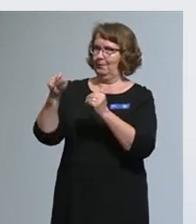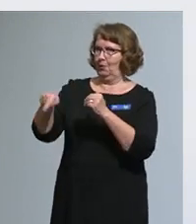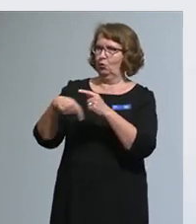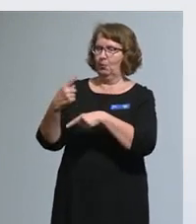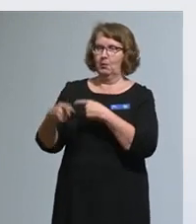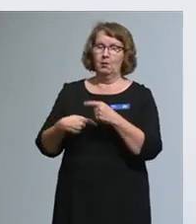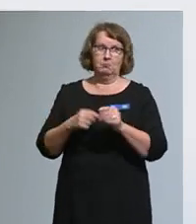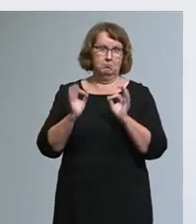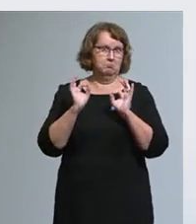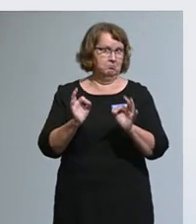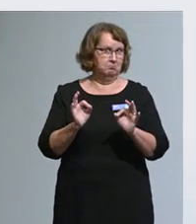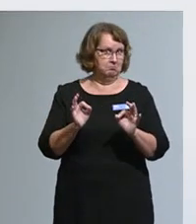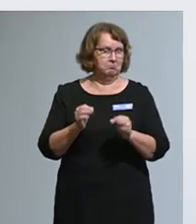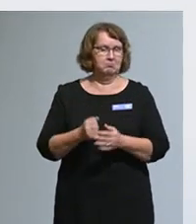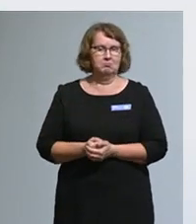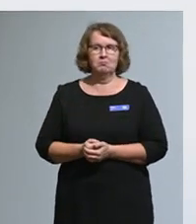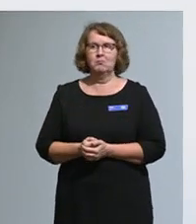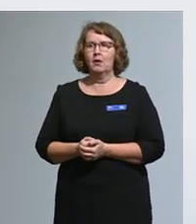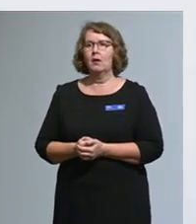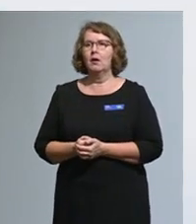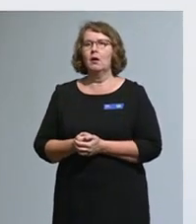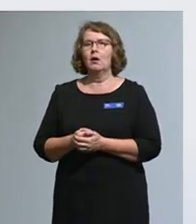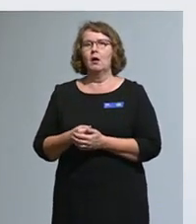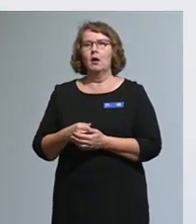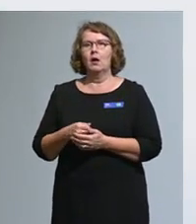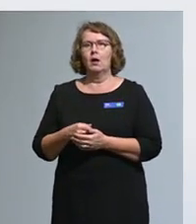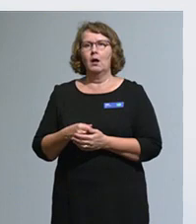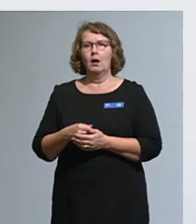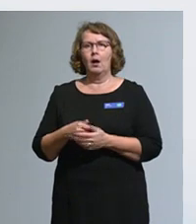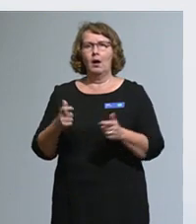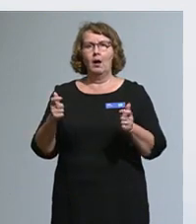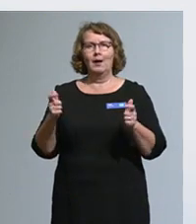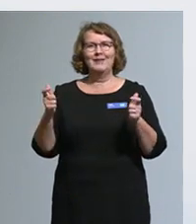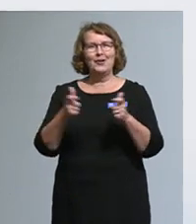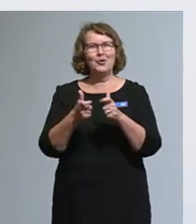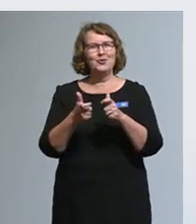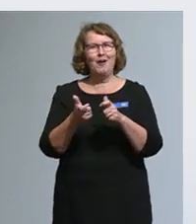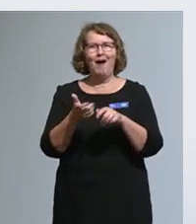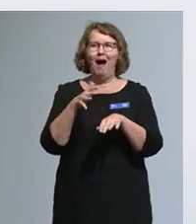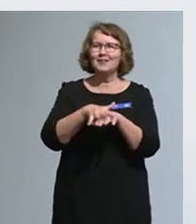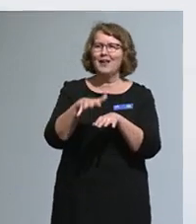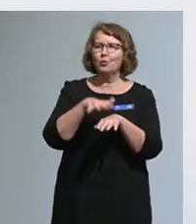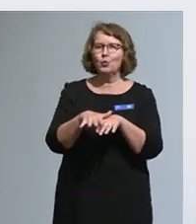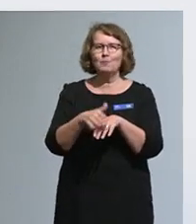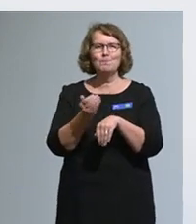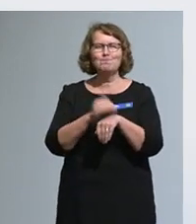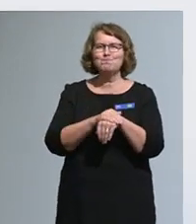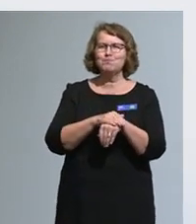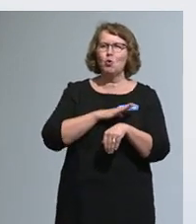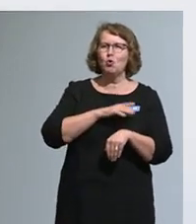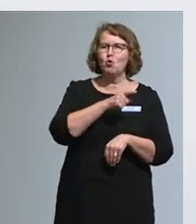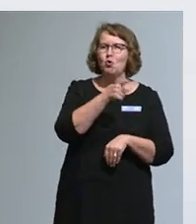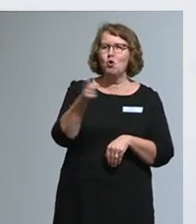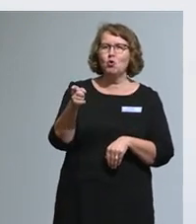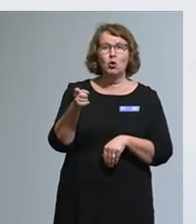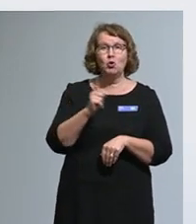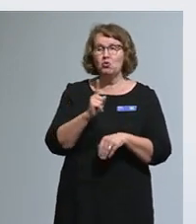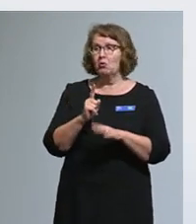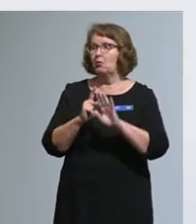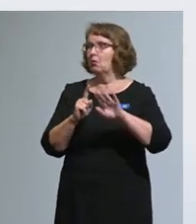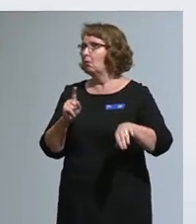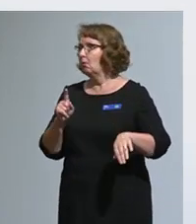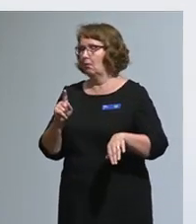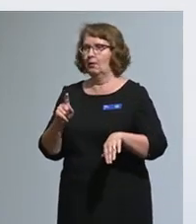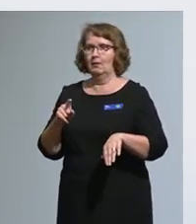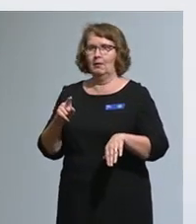valtionavustustoimintaa. Ja voisin sanoa, että ilman teidän asiantuntemusta siitä tulisi varmaan aika toisen näköinen, jos se